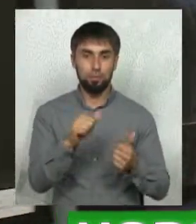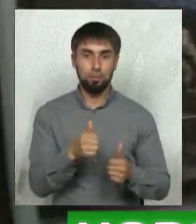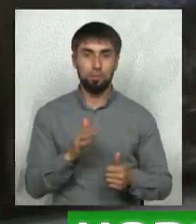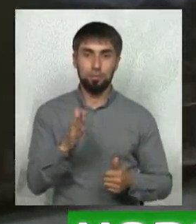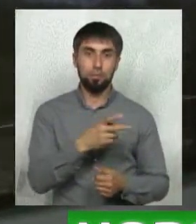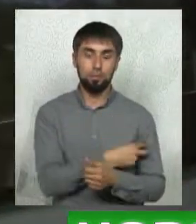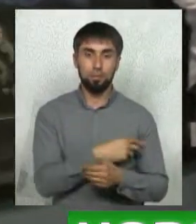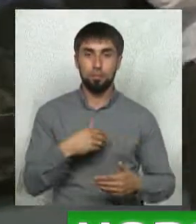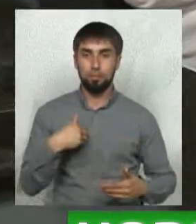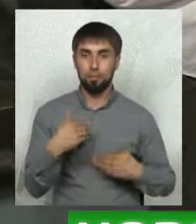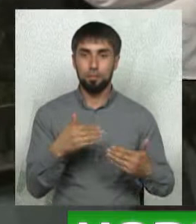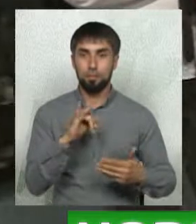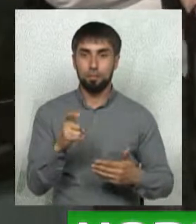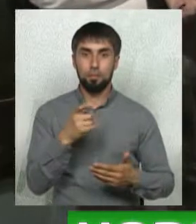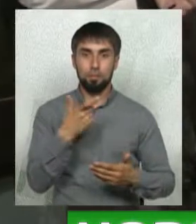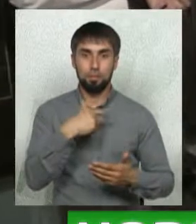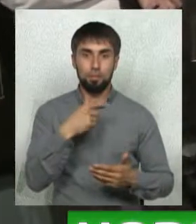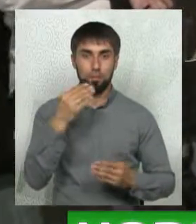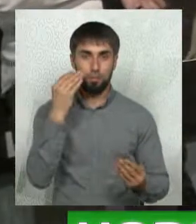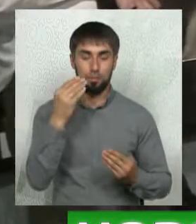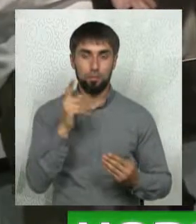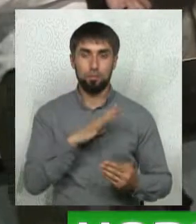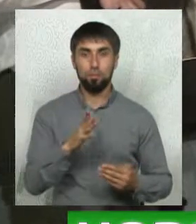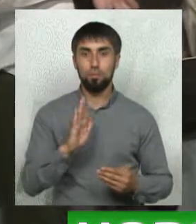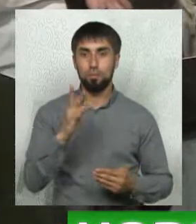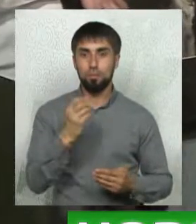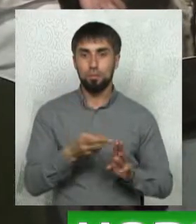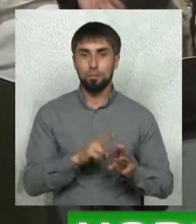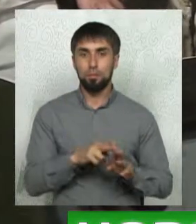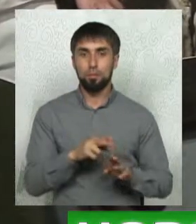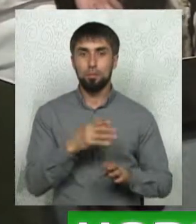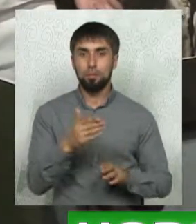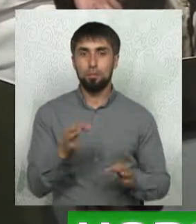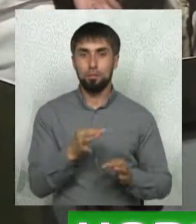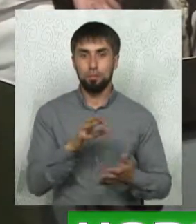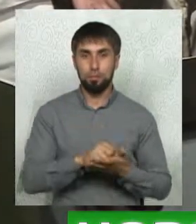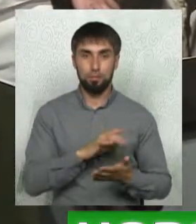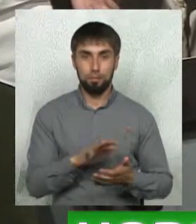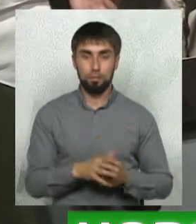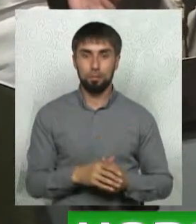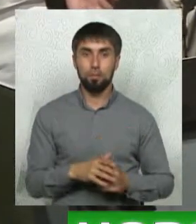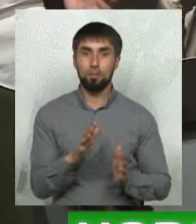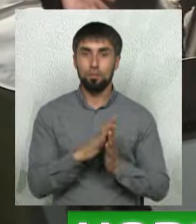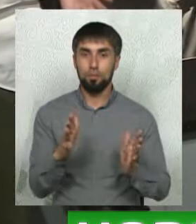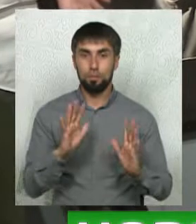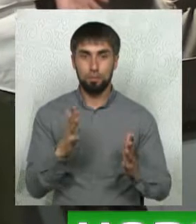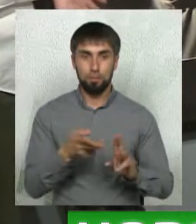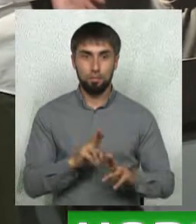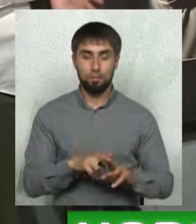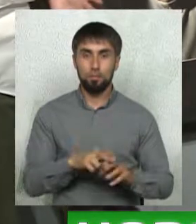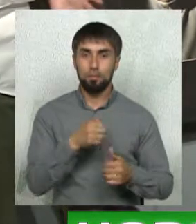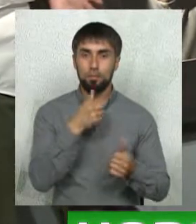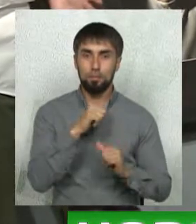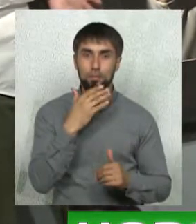будущим врачам предлагают их себе представить, чтобы в будущем они не возымели на них никакого действия. В большинстве случаев это